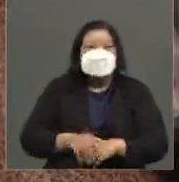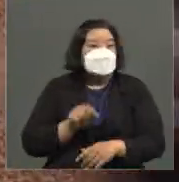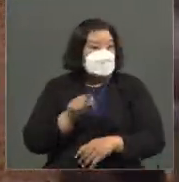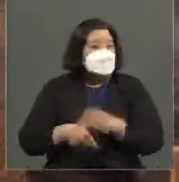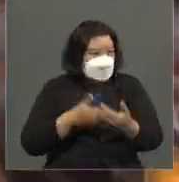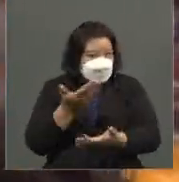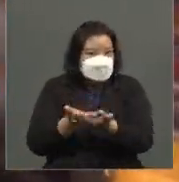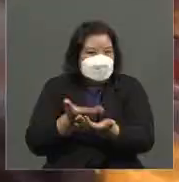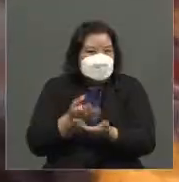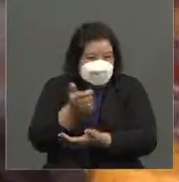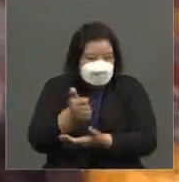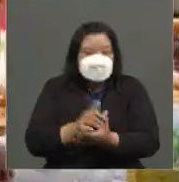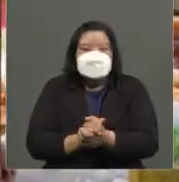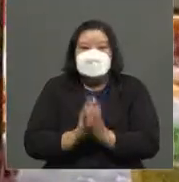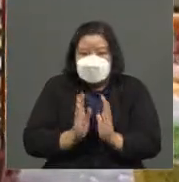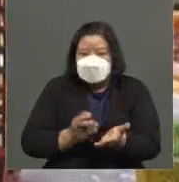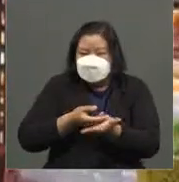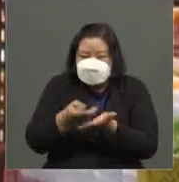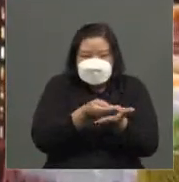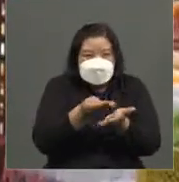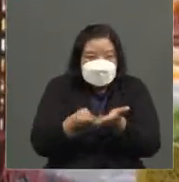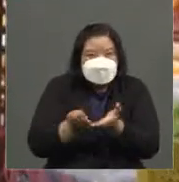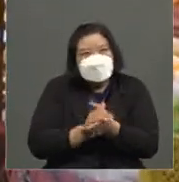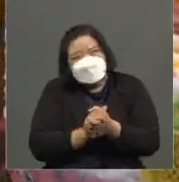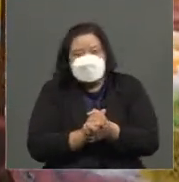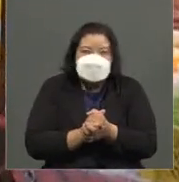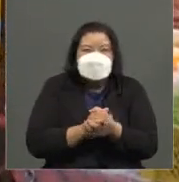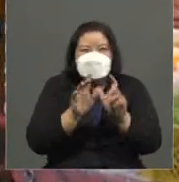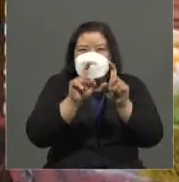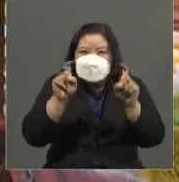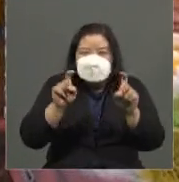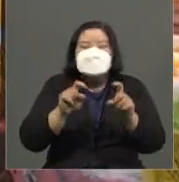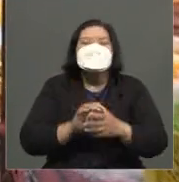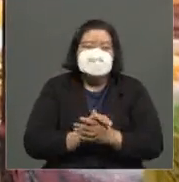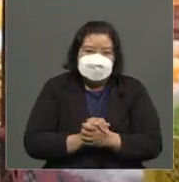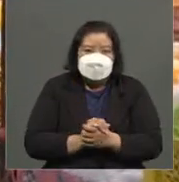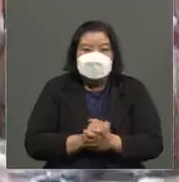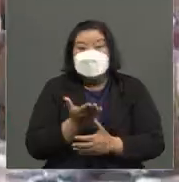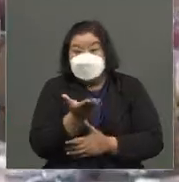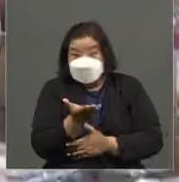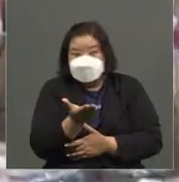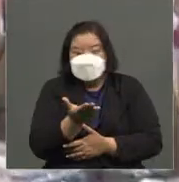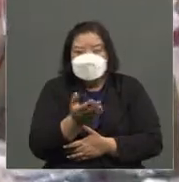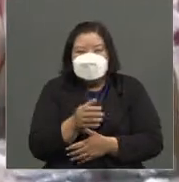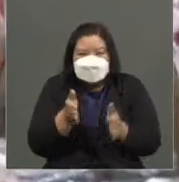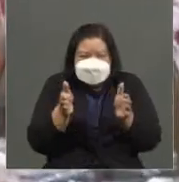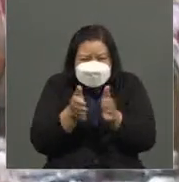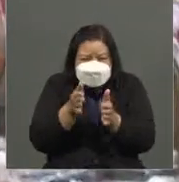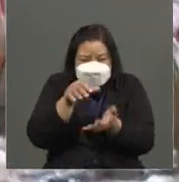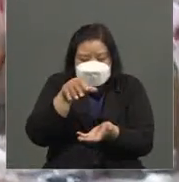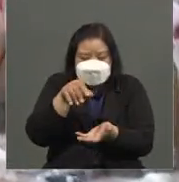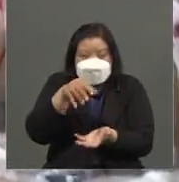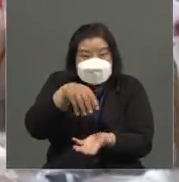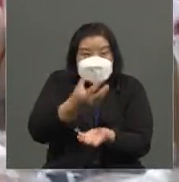นะก็ทำให้มีลูกค้ามาเลือกซื้อเลือกหากันในช่วงนี้เป็นจำนวนมากโคมยี่เป็งขนาดเล็กเนี่ยขายไม่แพงนะครับราคา